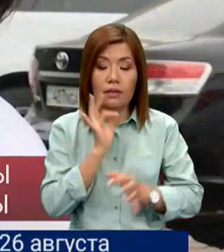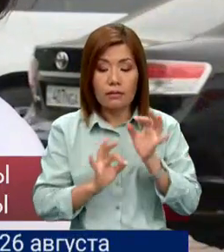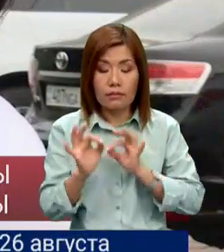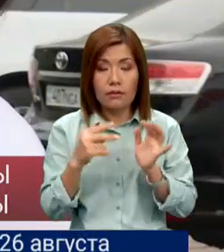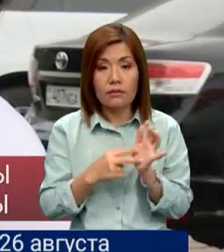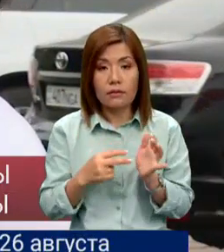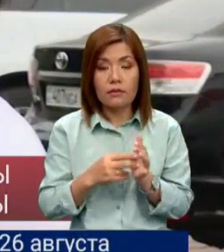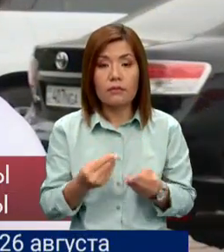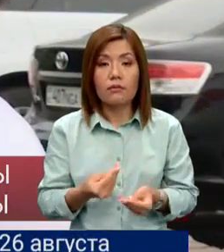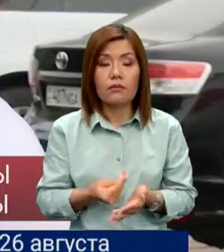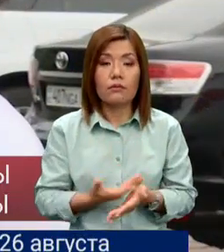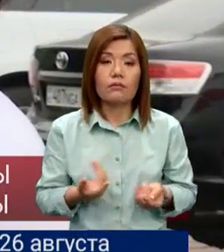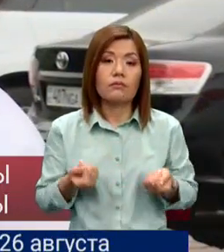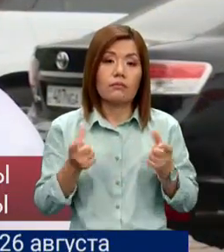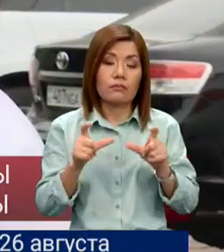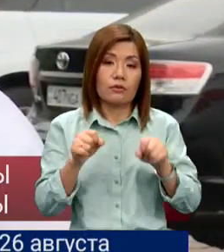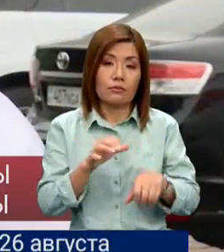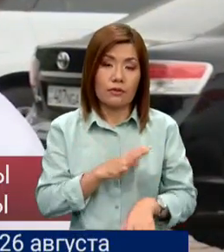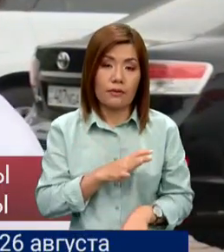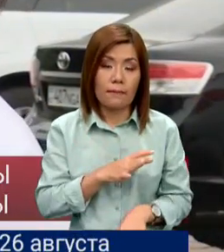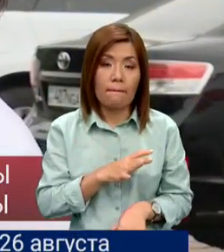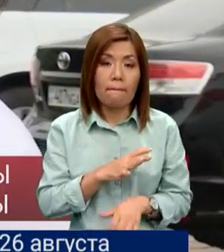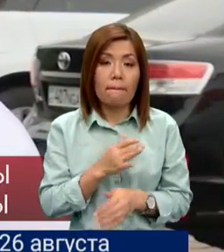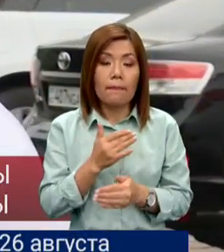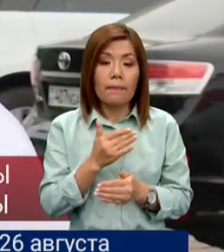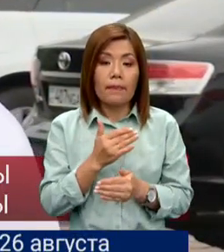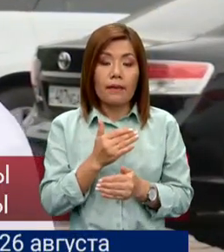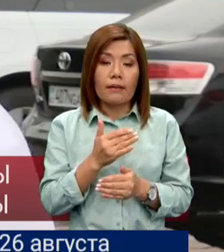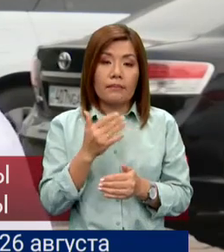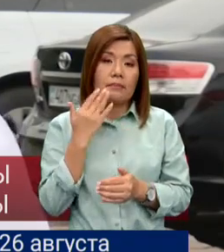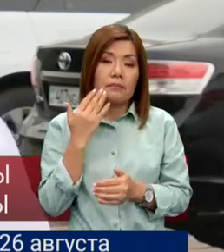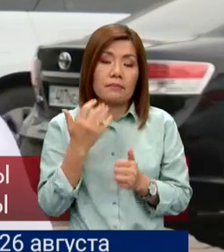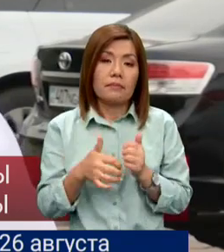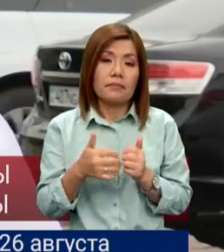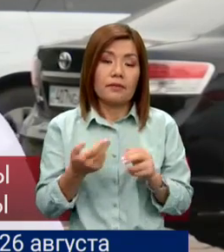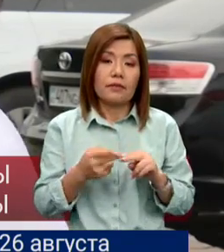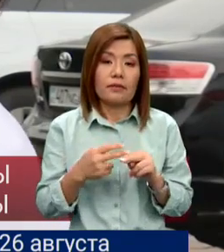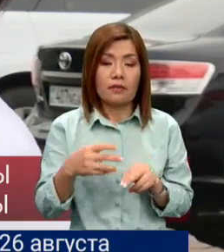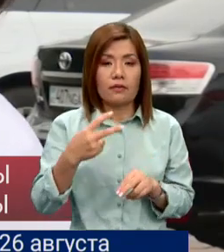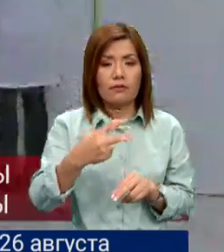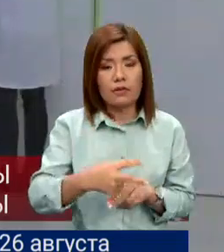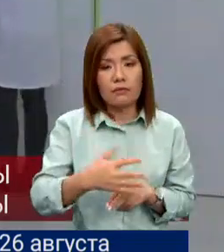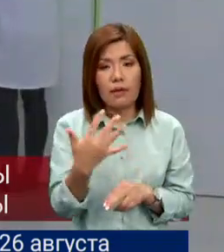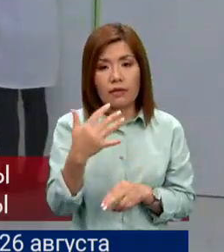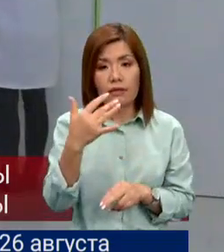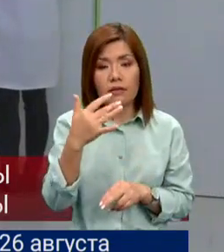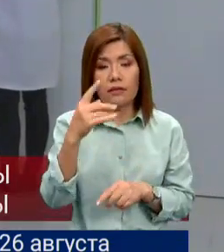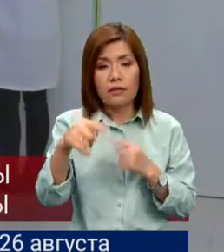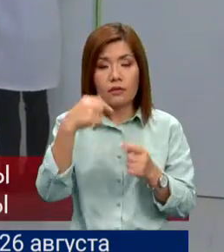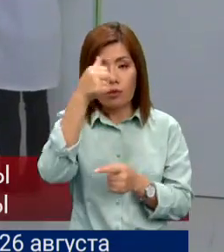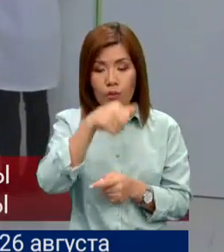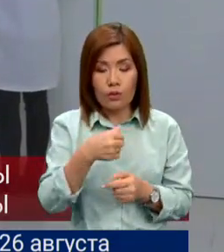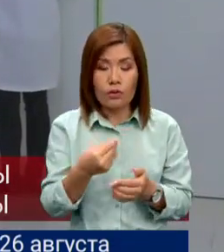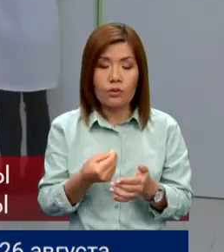дәрі-дәрмектің бағасын қымбаттауына әкеп тіреледі. Кемінде 24%-ға 25-ші жылға дейін қымбаттауы мүмкін. Бағаның